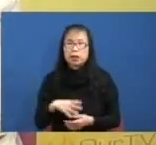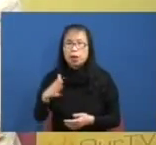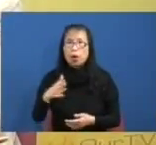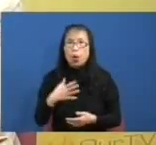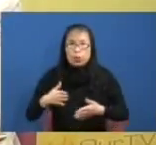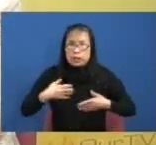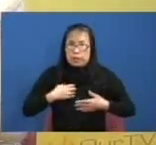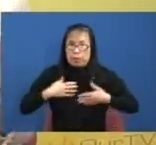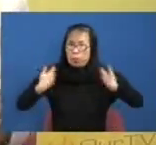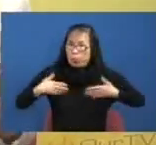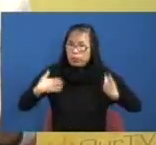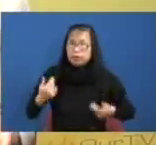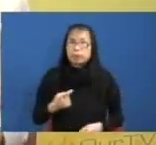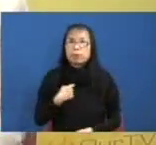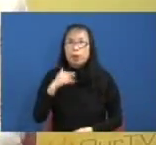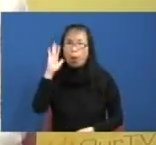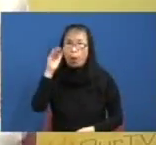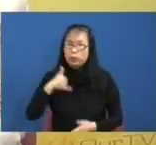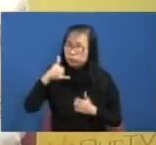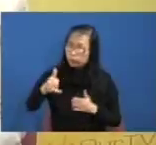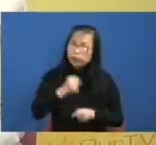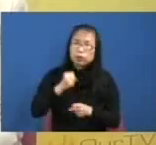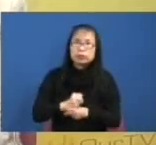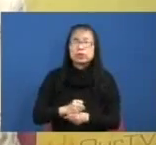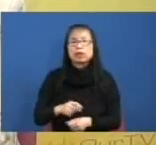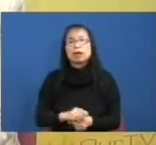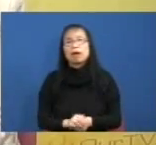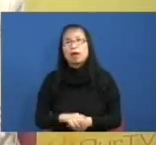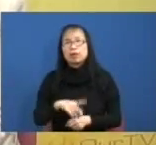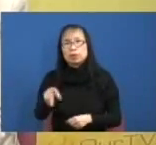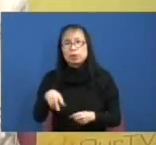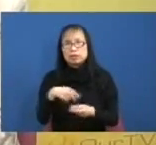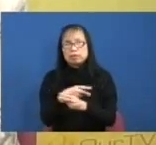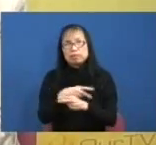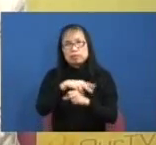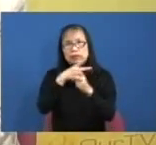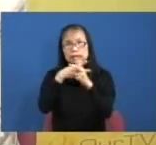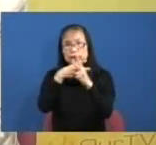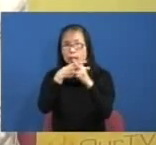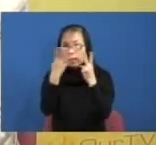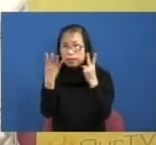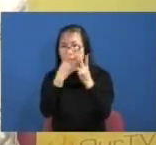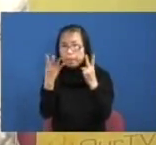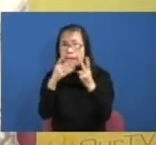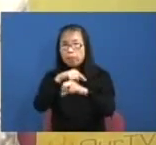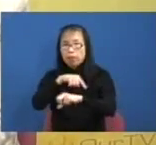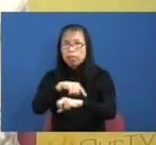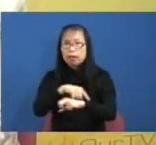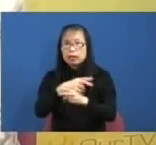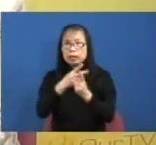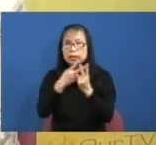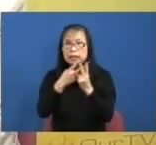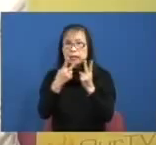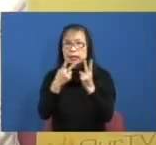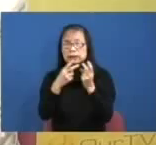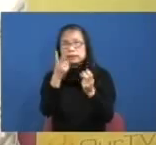好開心嘅喎，佢出到嚟做到嘢，咁佢就攞翻唔知嗰陣時好似24元左右嘅，即係20至22元